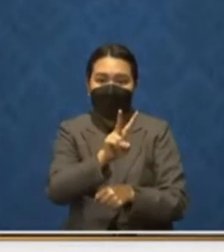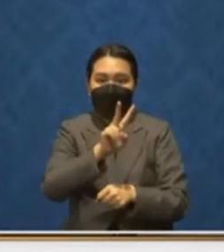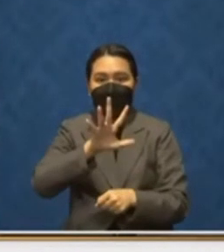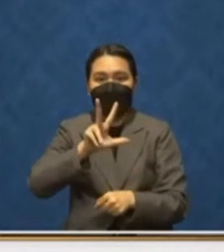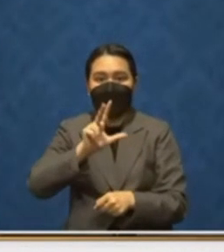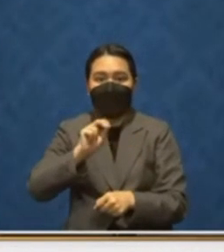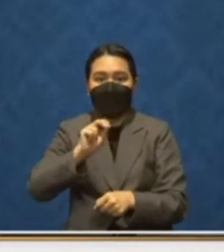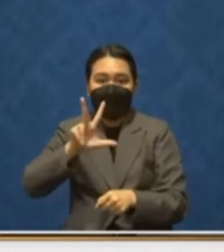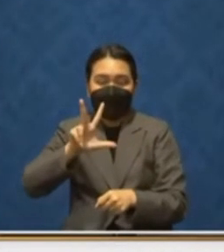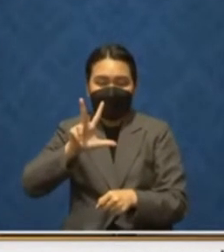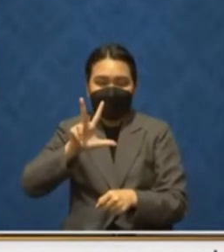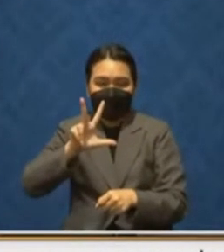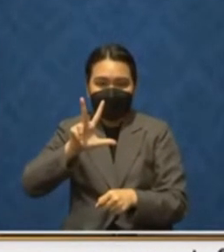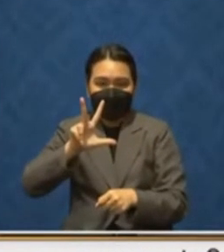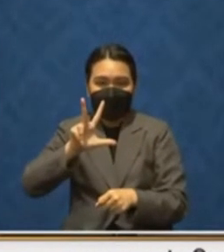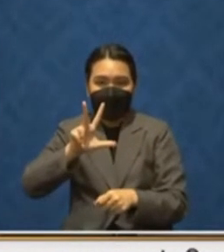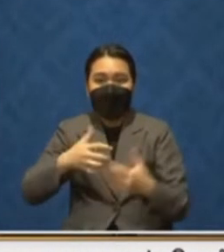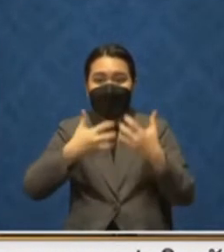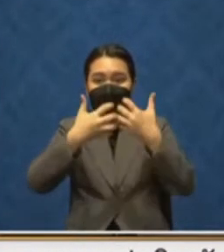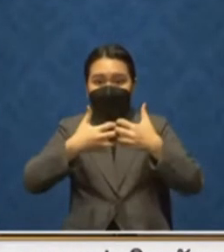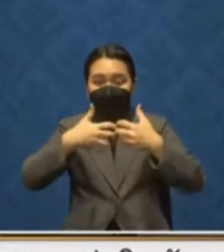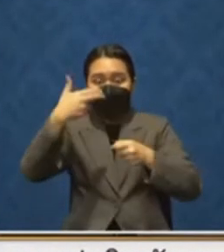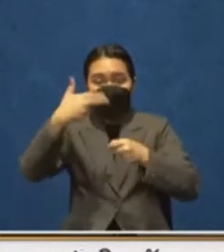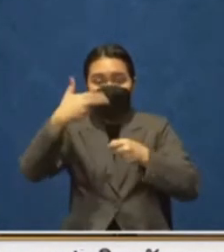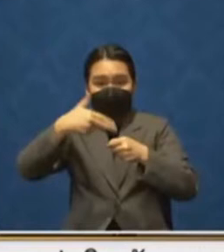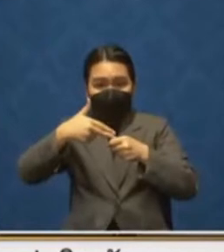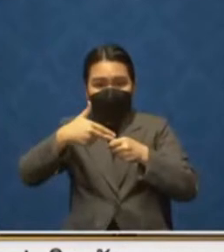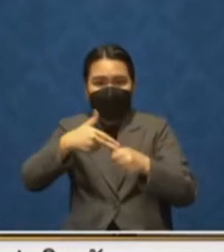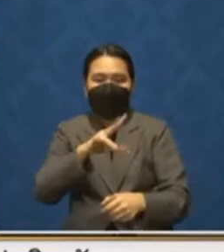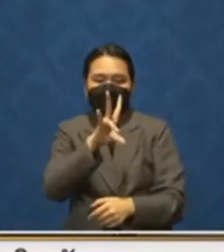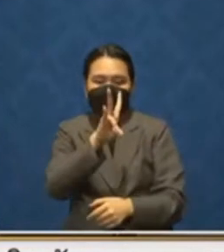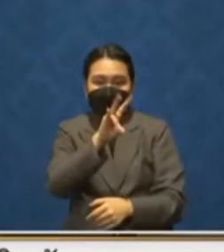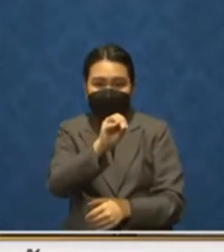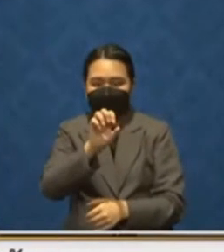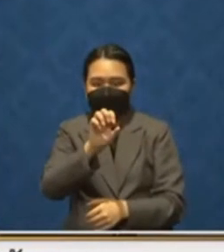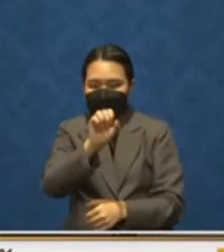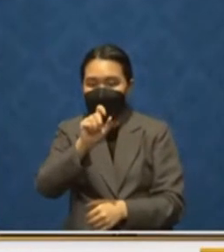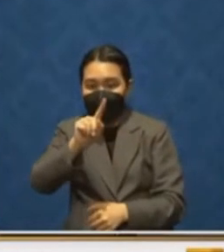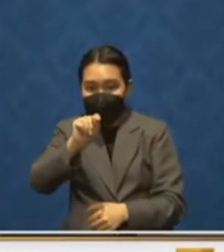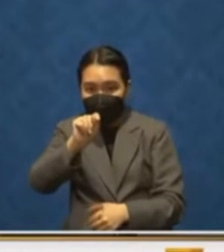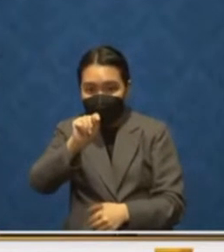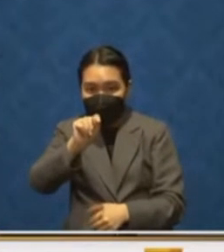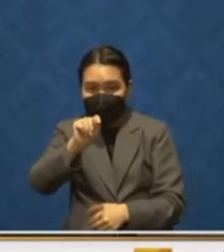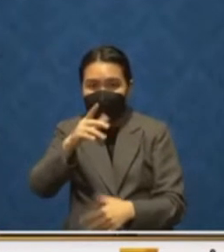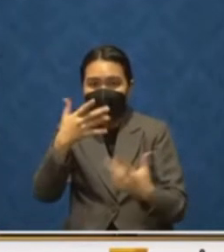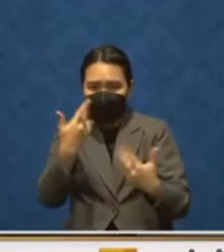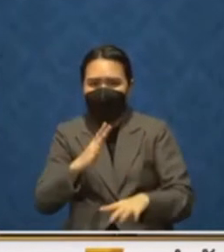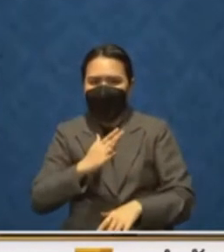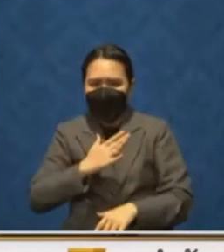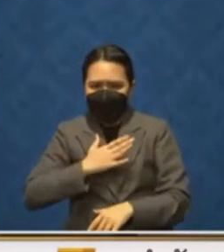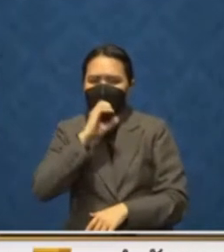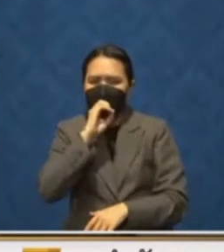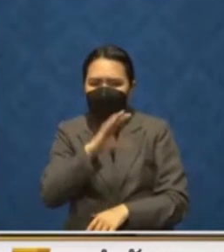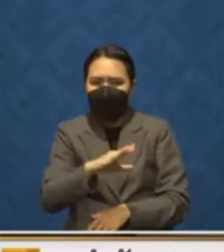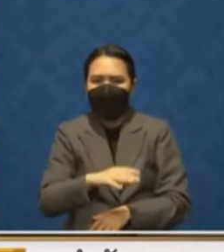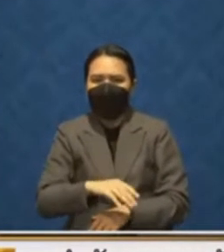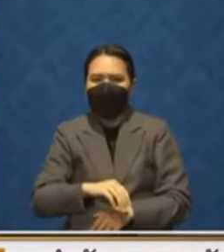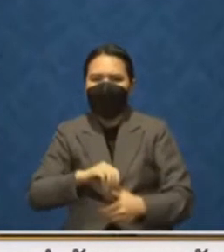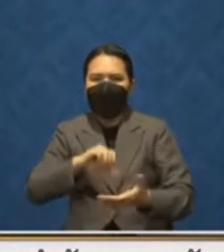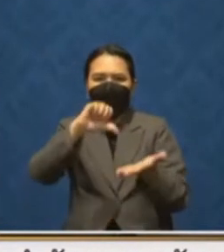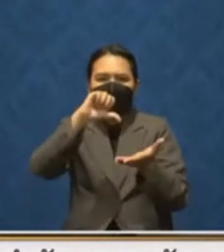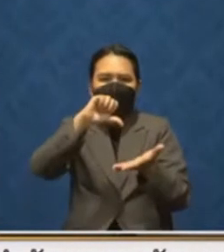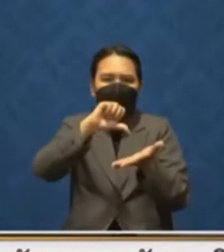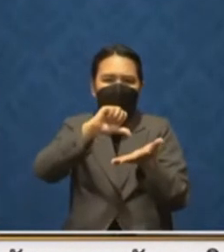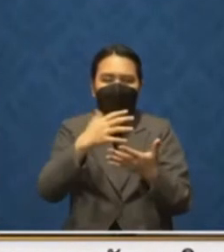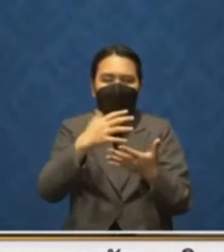ราคาค่ากับน้ำมันอยู่ที่ 710สตางค์ครับเดี๋ยวผมจะบอกว่าทำไมมันแพงมันไม่เกี่ยวกับรัสเซียยูเคสหลอกกันถึง